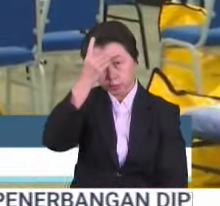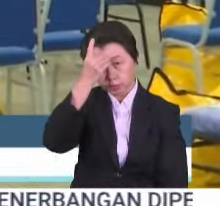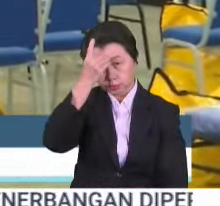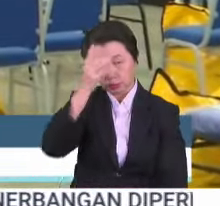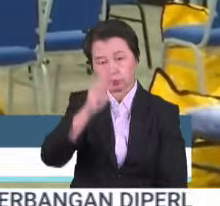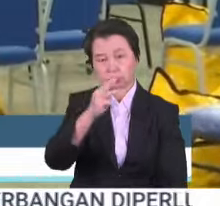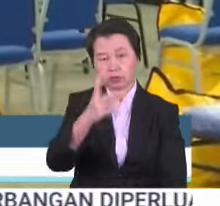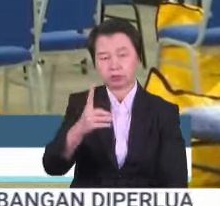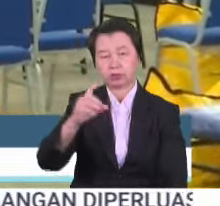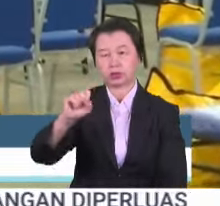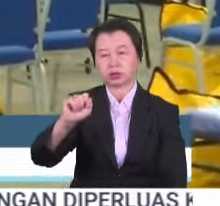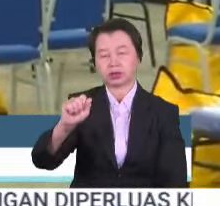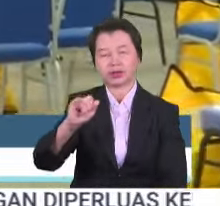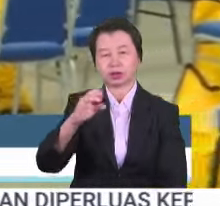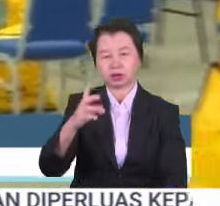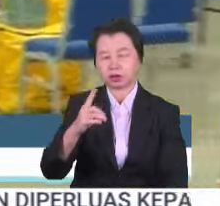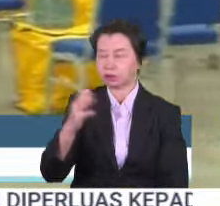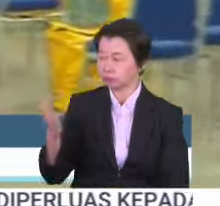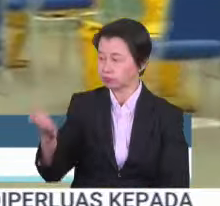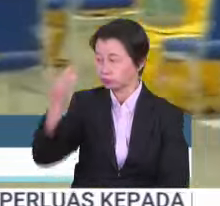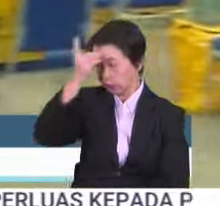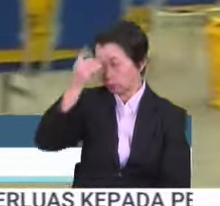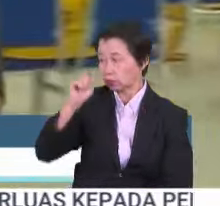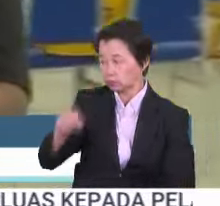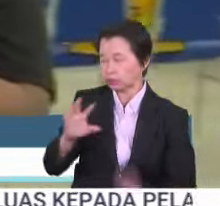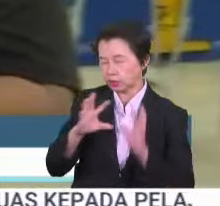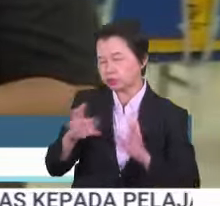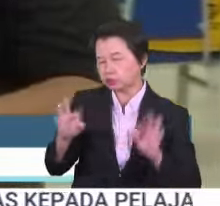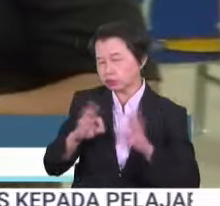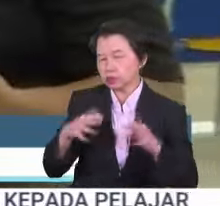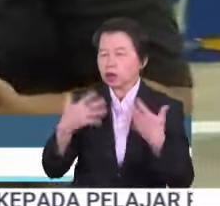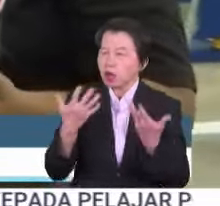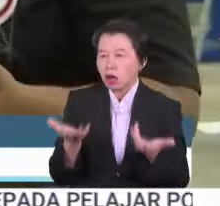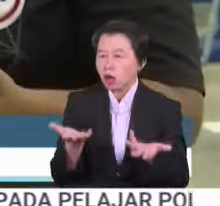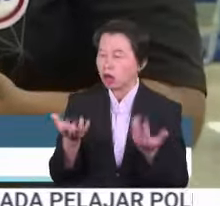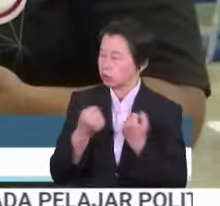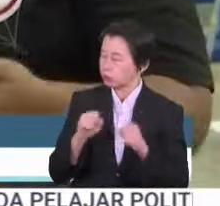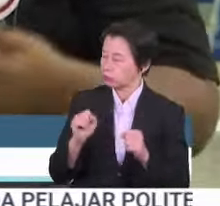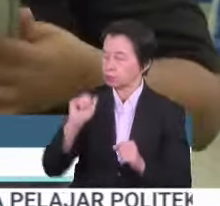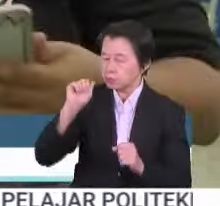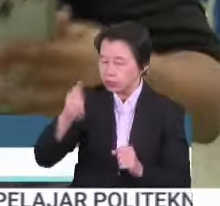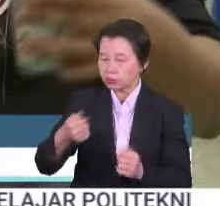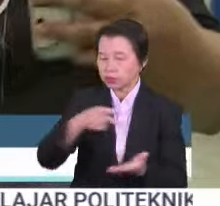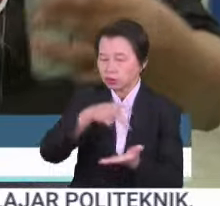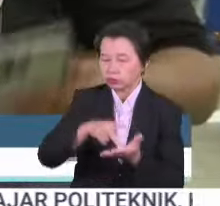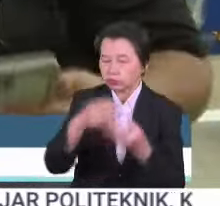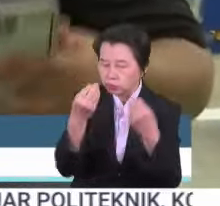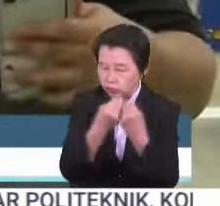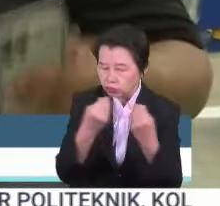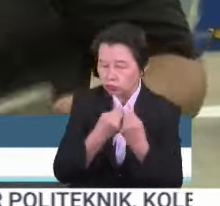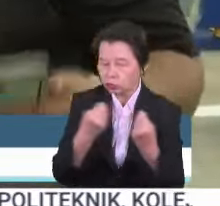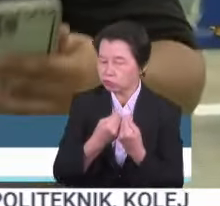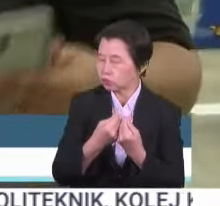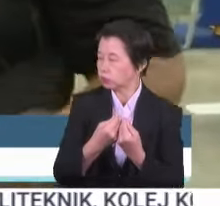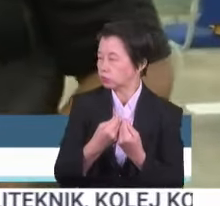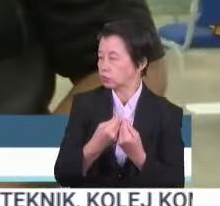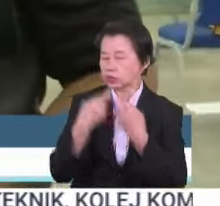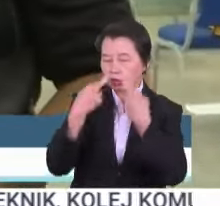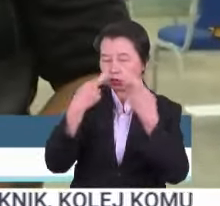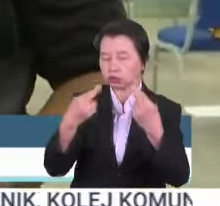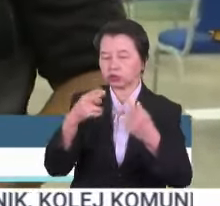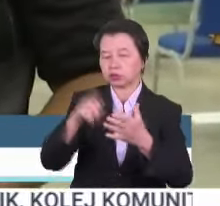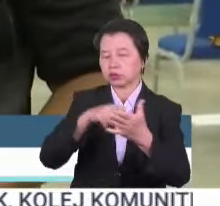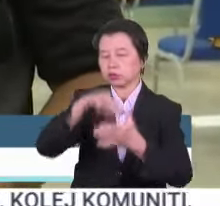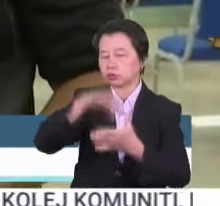Datuk Muhammad Syahid Ismail. Okey, Datuk, mungkin boleh ceritakan bagaimana perjalanan persiapan akhir di Pusat Penjumlahan Rasmi Undi